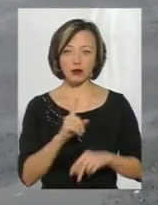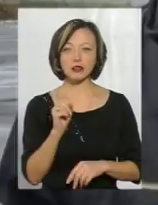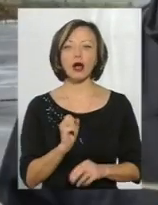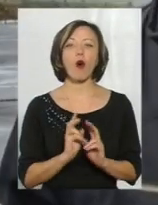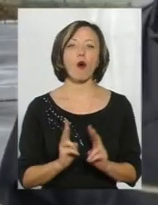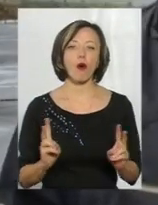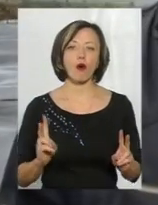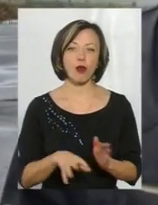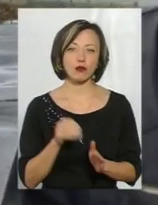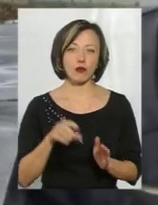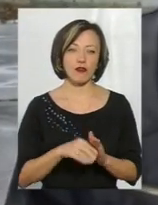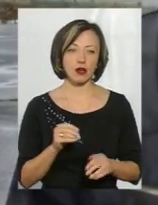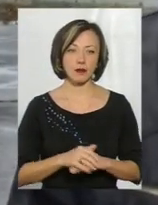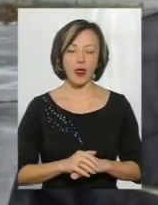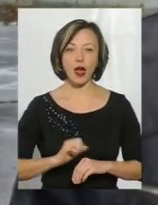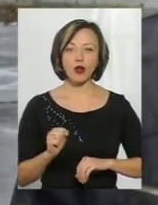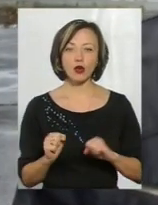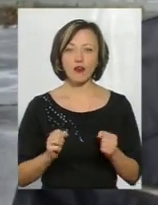голосувати. Товариші казали, що